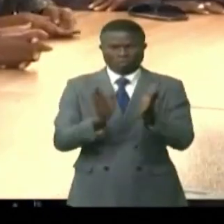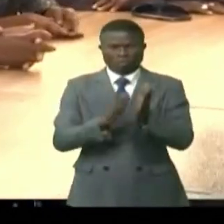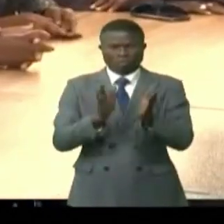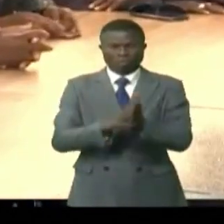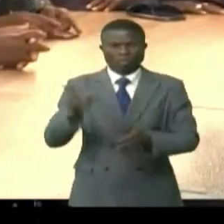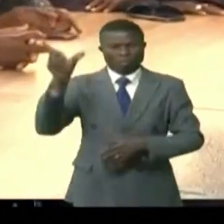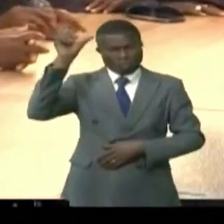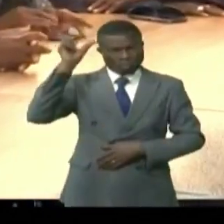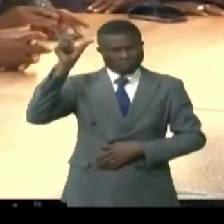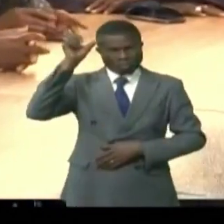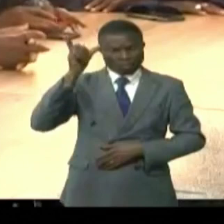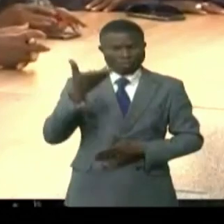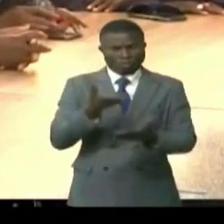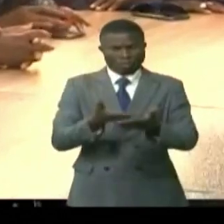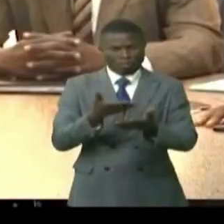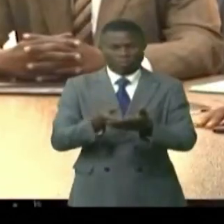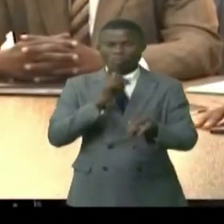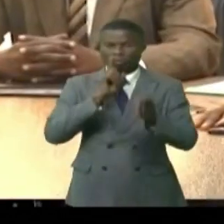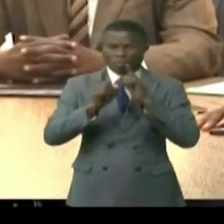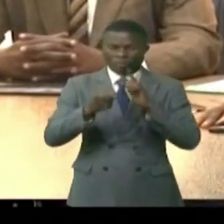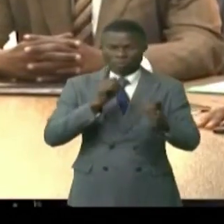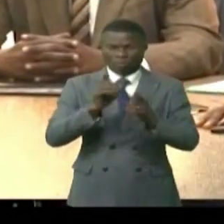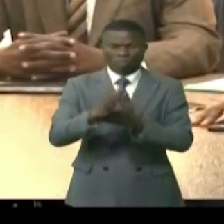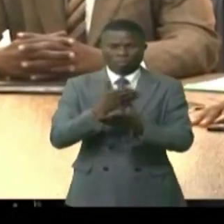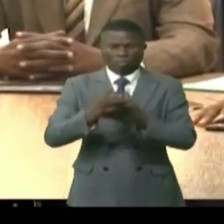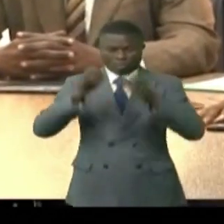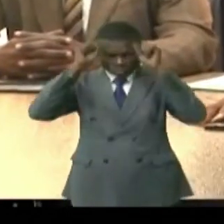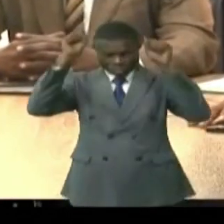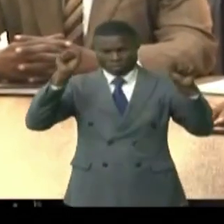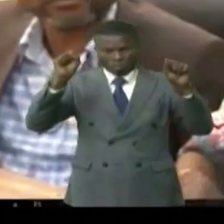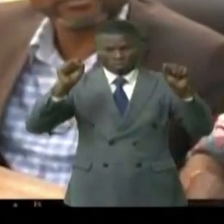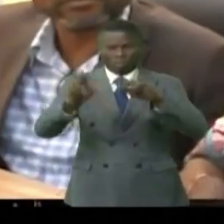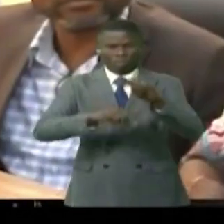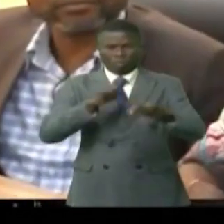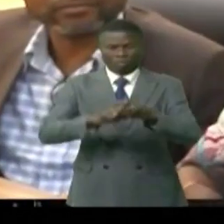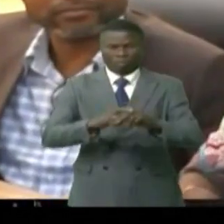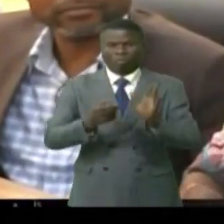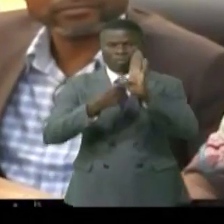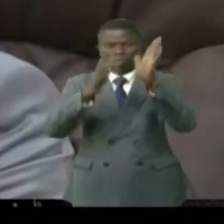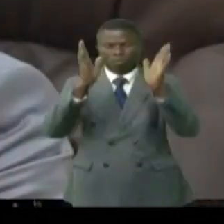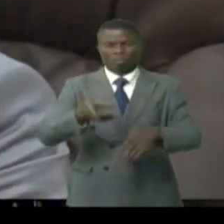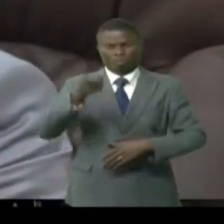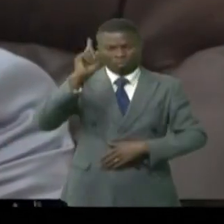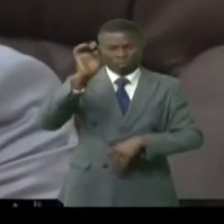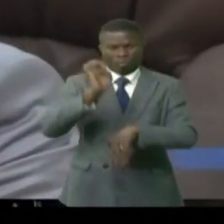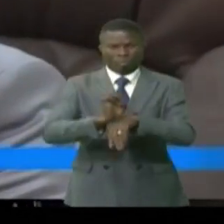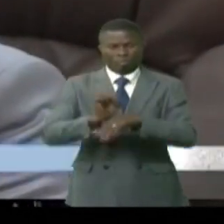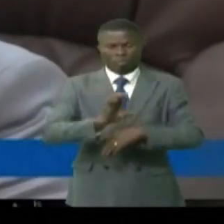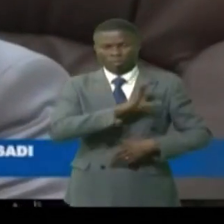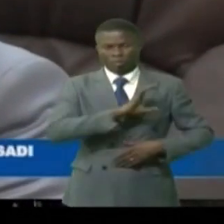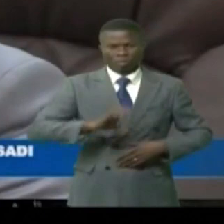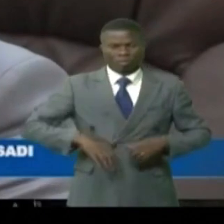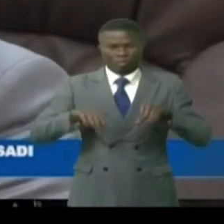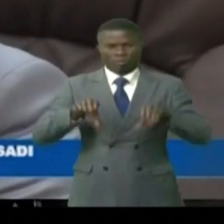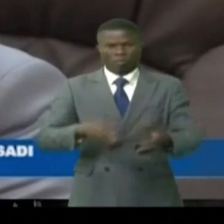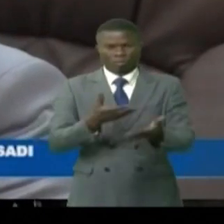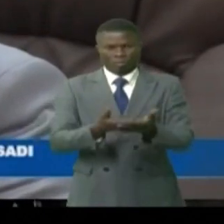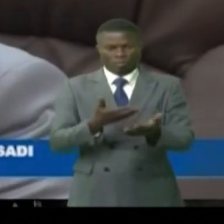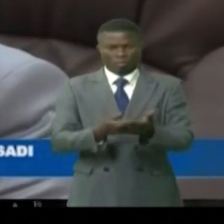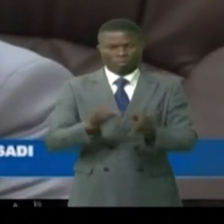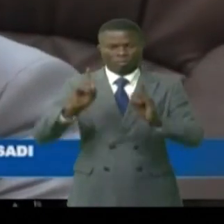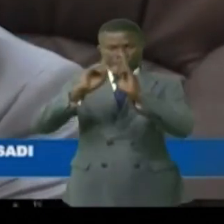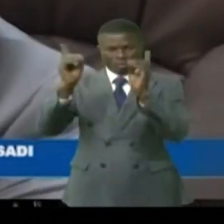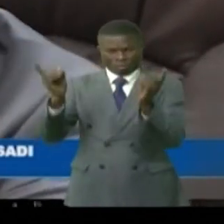de Lingwala était au centre des échanges entre les présidents nationaux et représentants légaux de l'église du Christ au Congo et